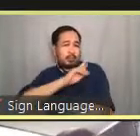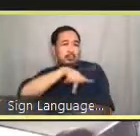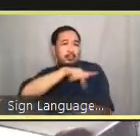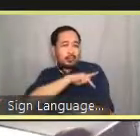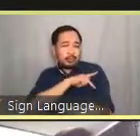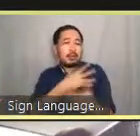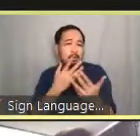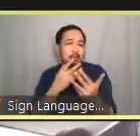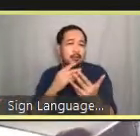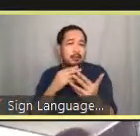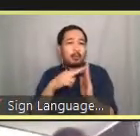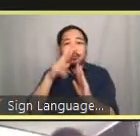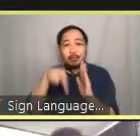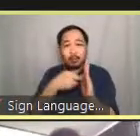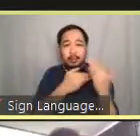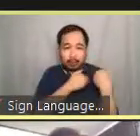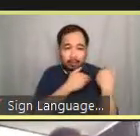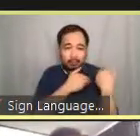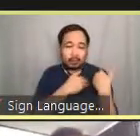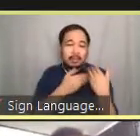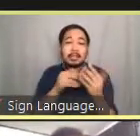same.